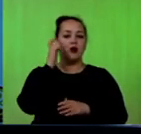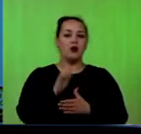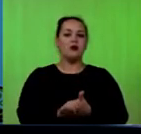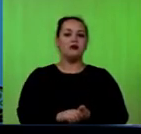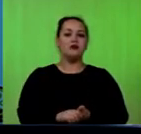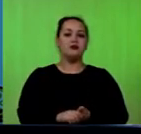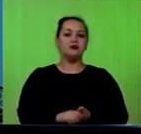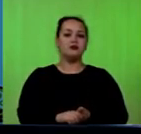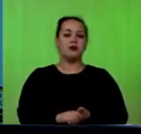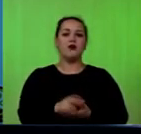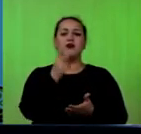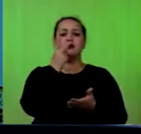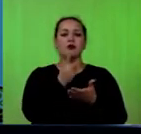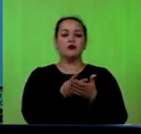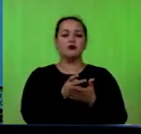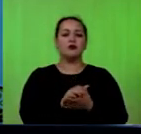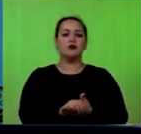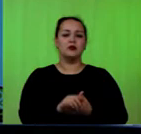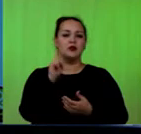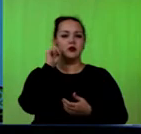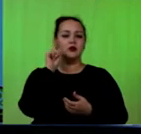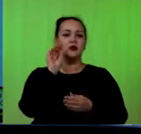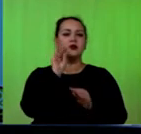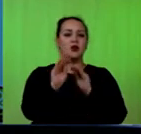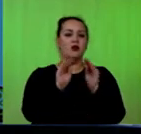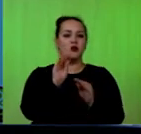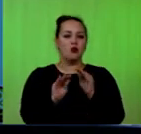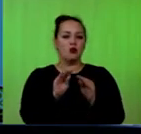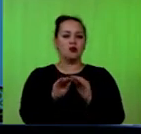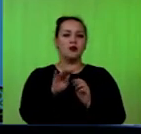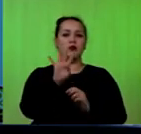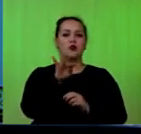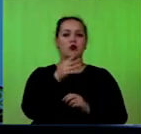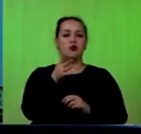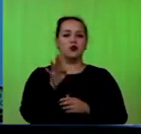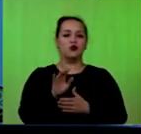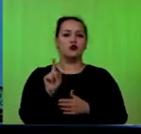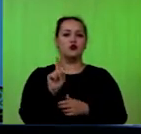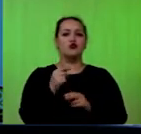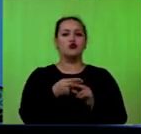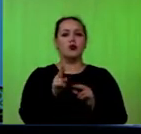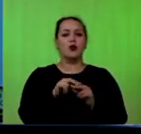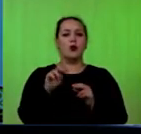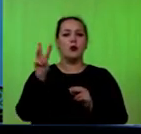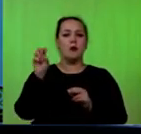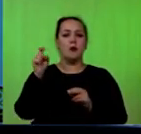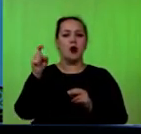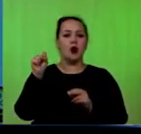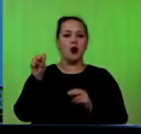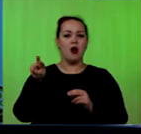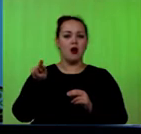давайте посмотрим и заполним наши с вами клеточки что такое махалля